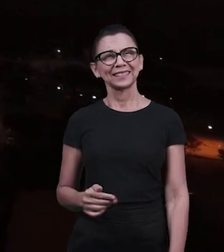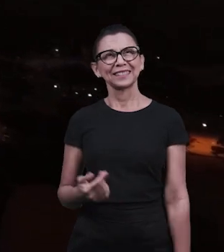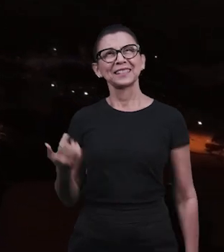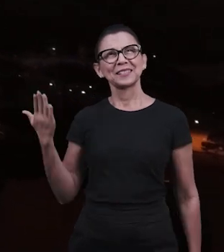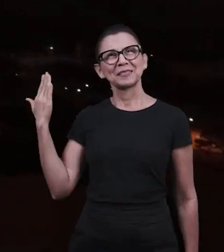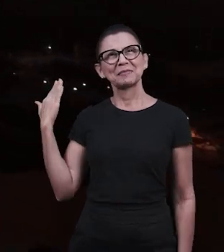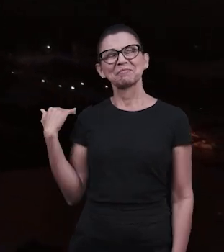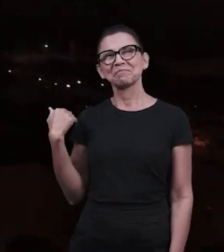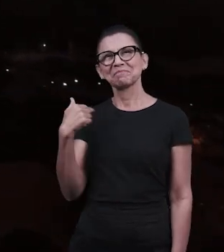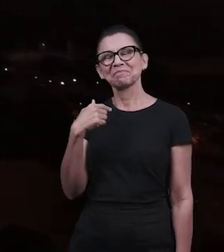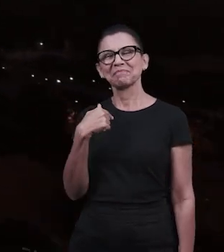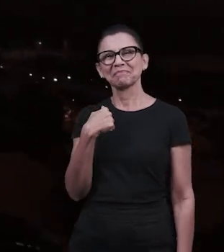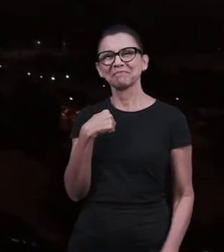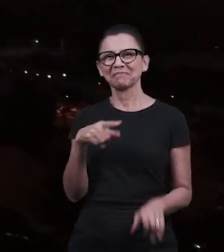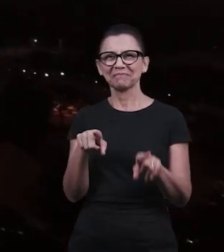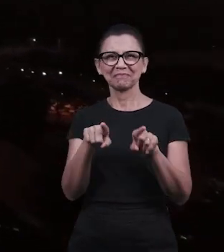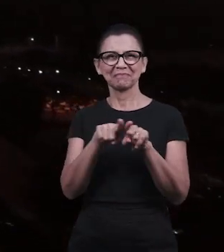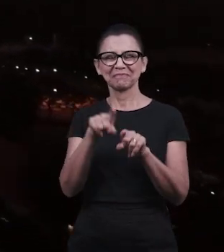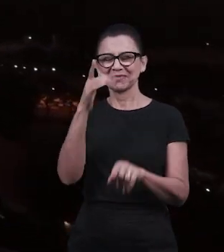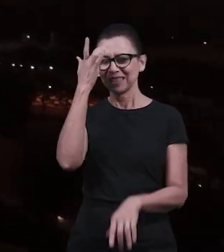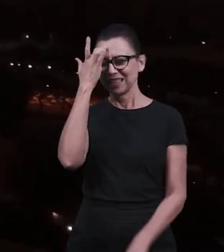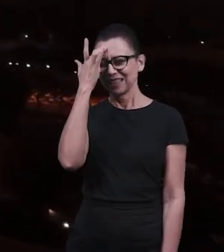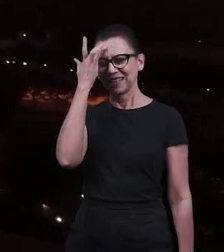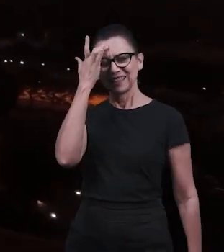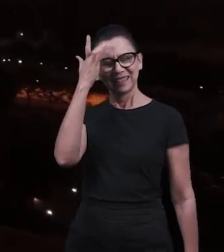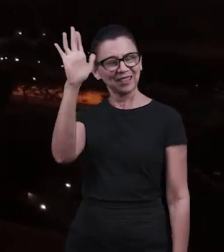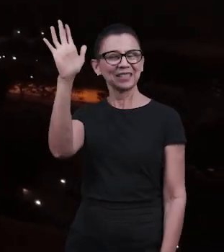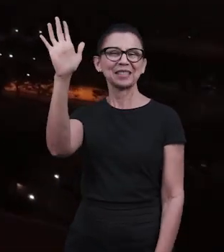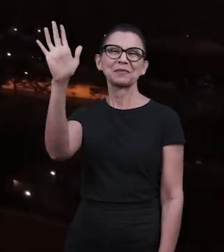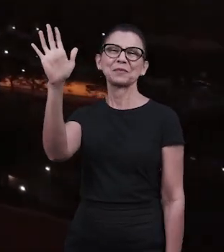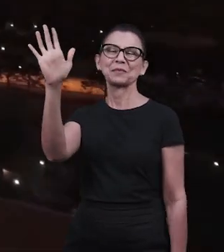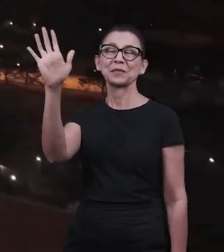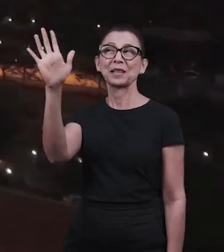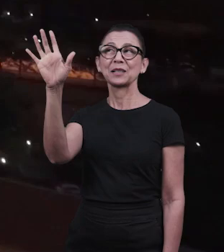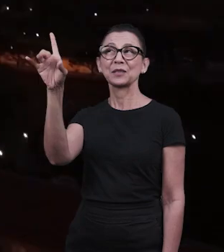я тоже не знал, но однажды Иисус меня нашел.